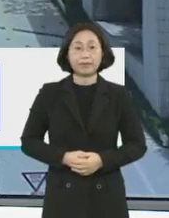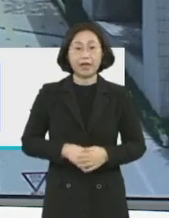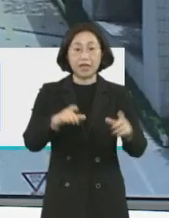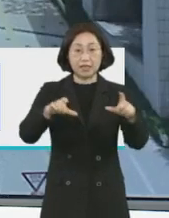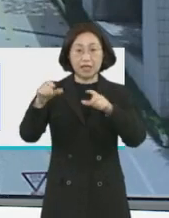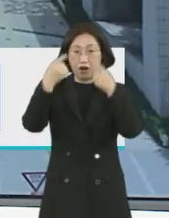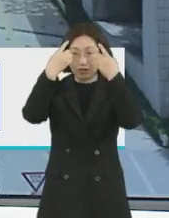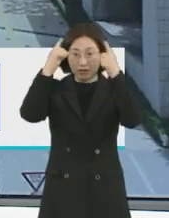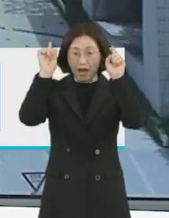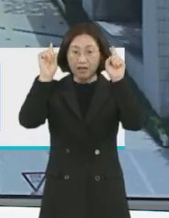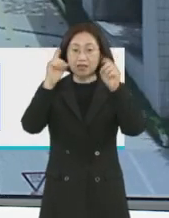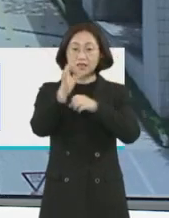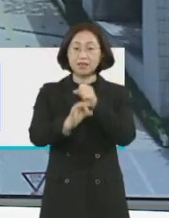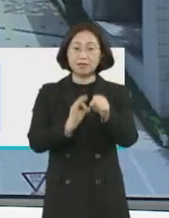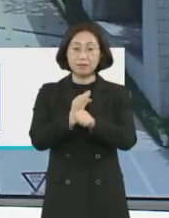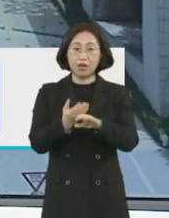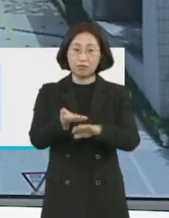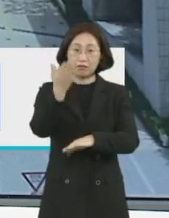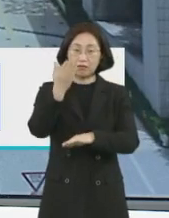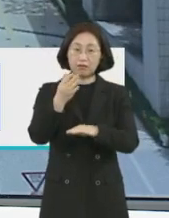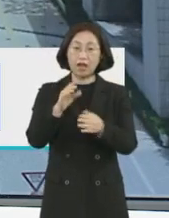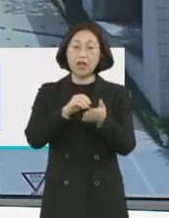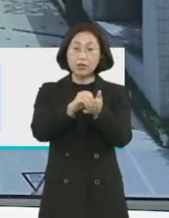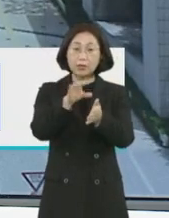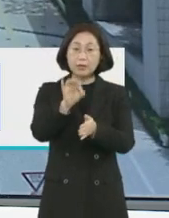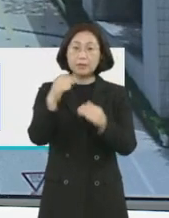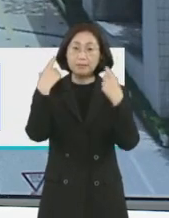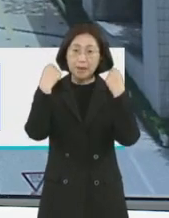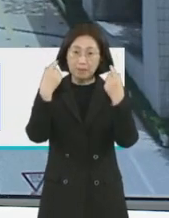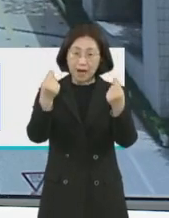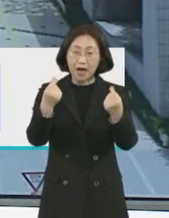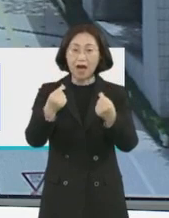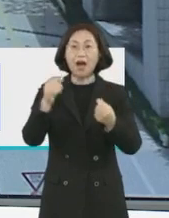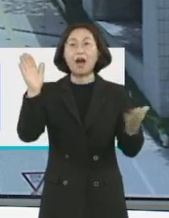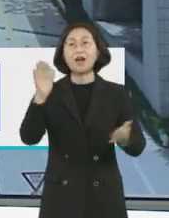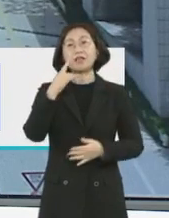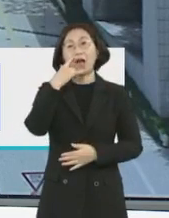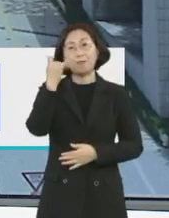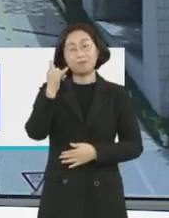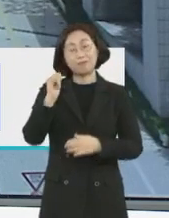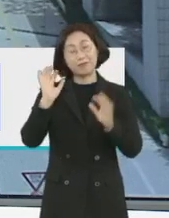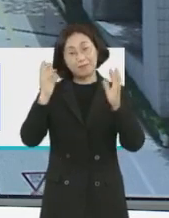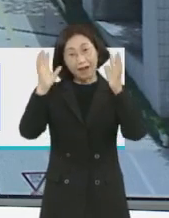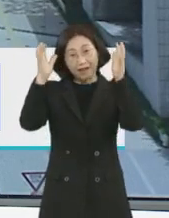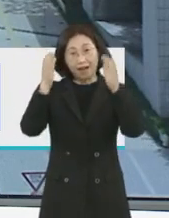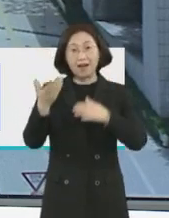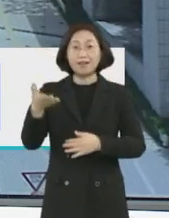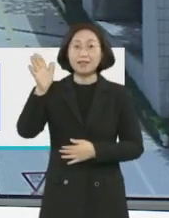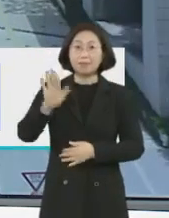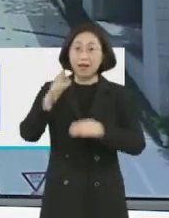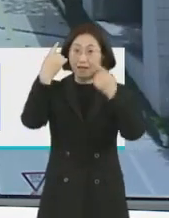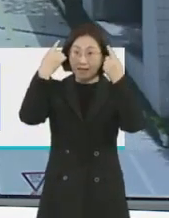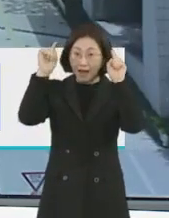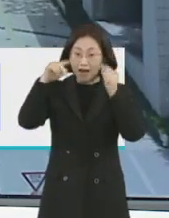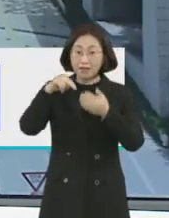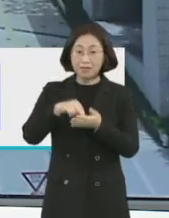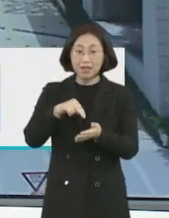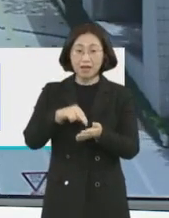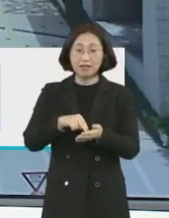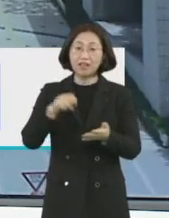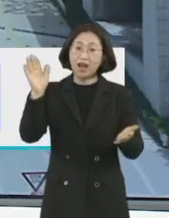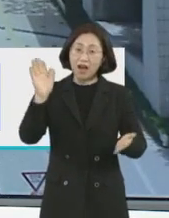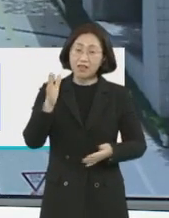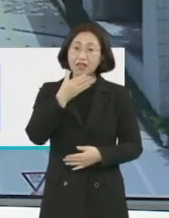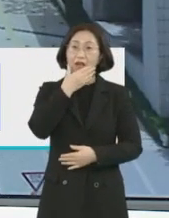지역 대학들이 10년 넘게 등록금을 동결하면서 학생과 학부모들은 반기고 있습니다. 하지만 대학 입장에서는 학생